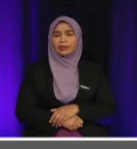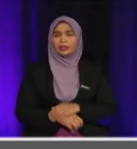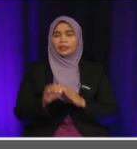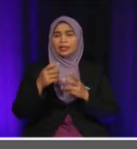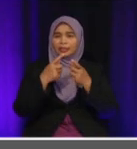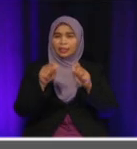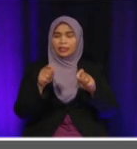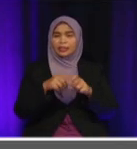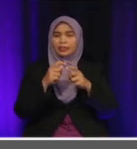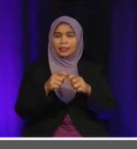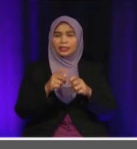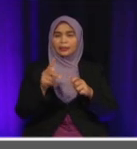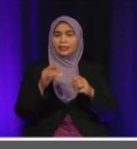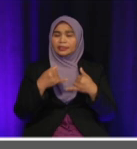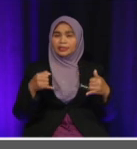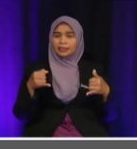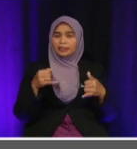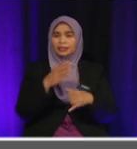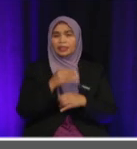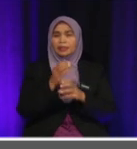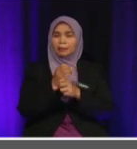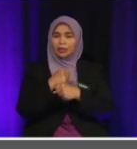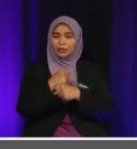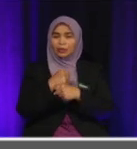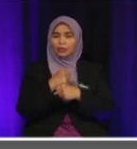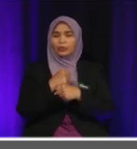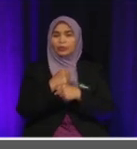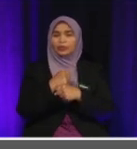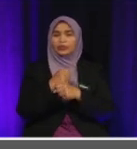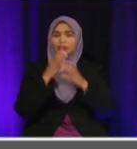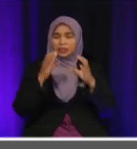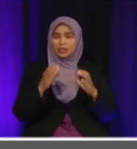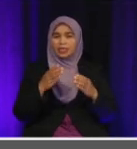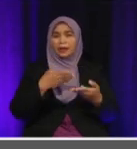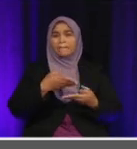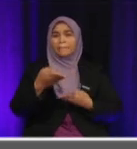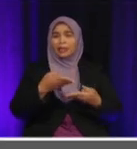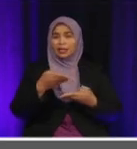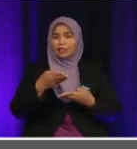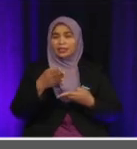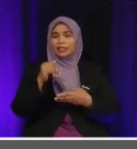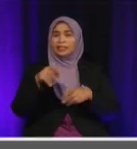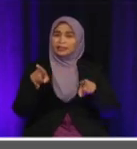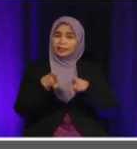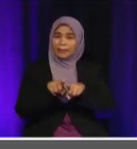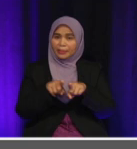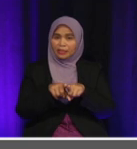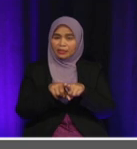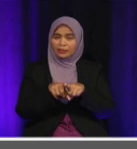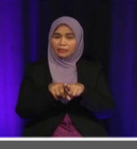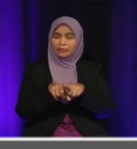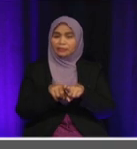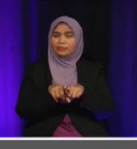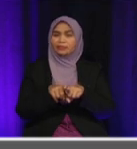yang telah ditetapkan jenis dan bentuk hukumannya secara balasan yang sama. Ini yang beza dia kat sini.